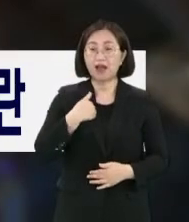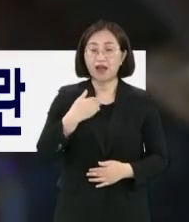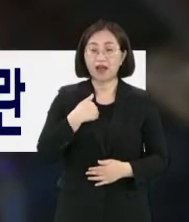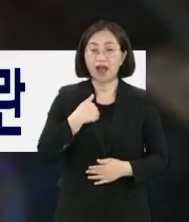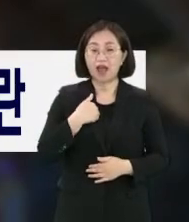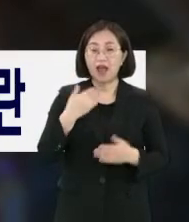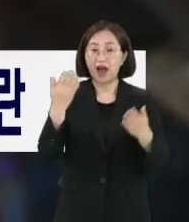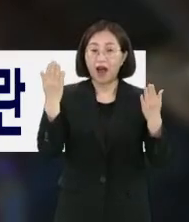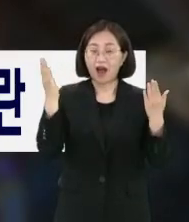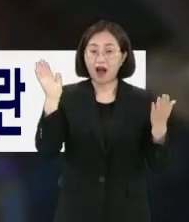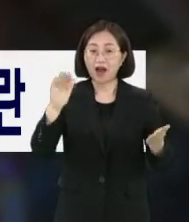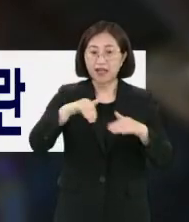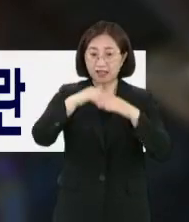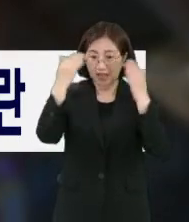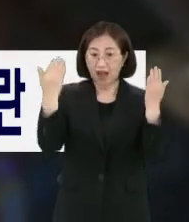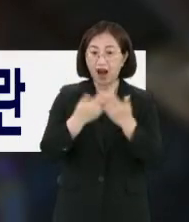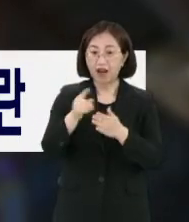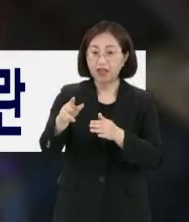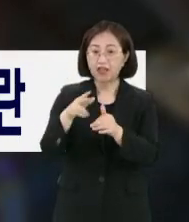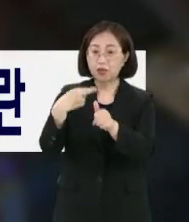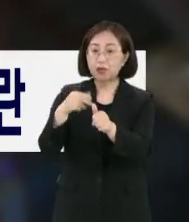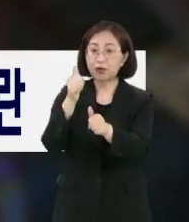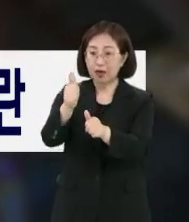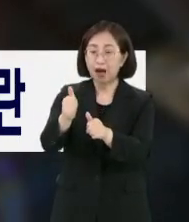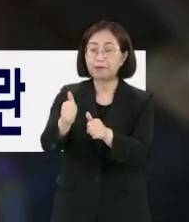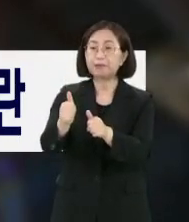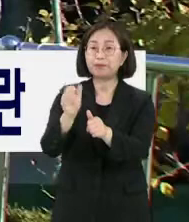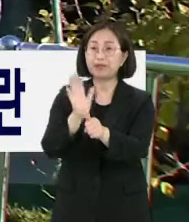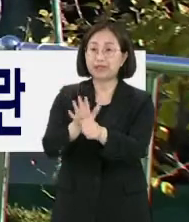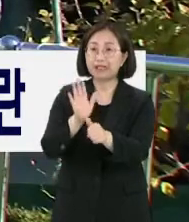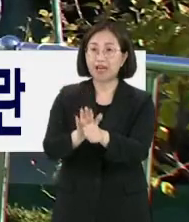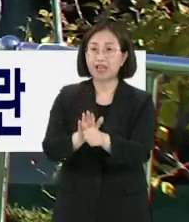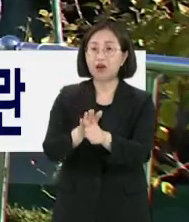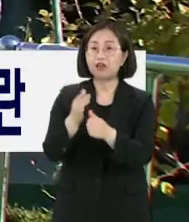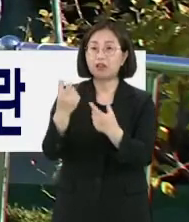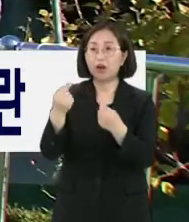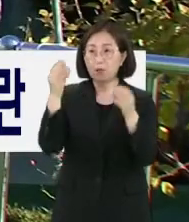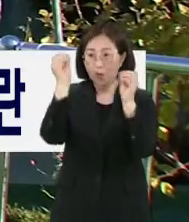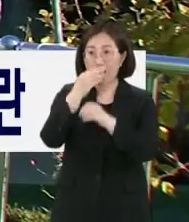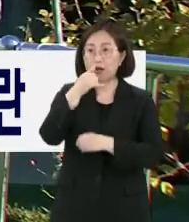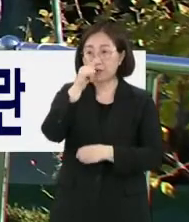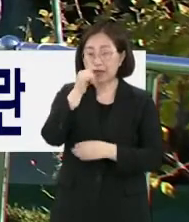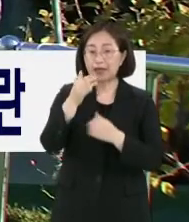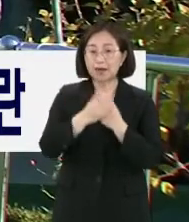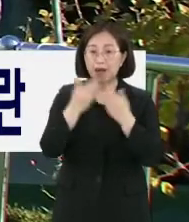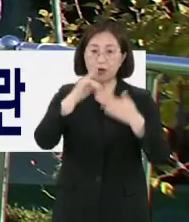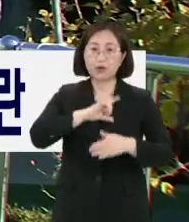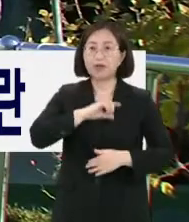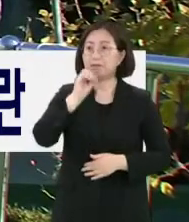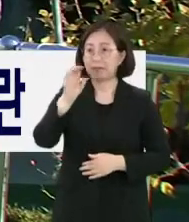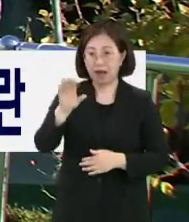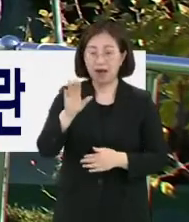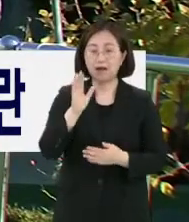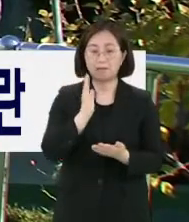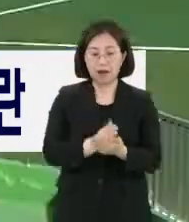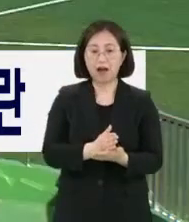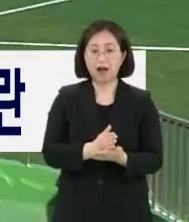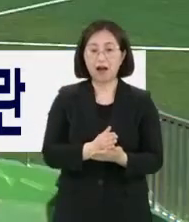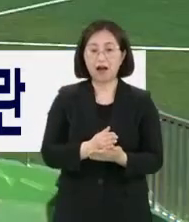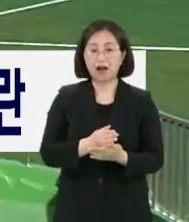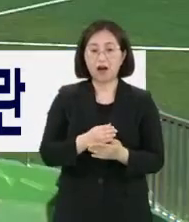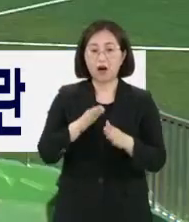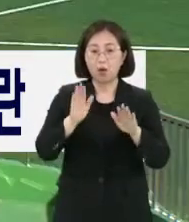전체가 특정 후보를 지지한 것으로 보일 수 있으니 학교명과 직위를 사용하지 않는 게 좋겠다고 말해 올해부터 투표권이